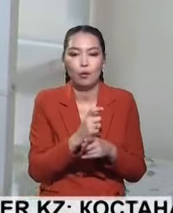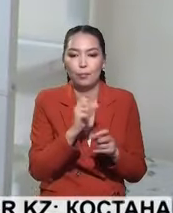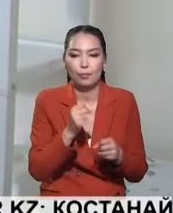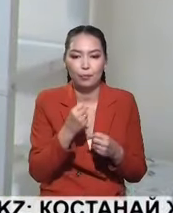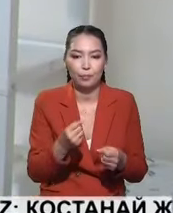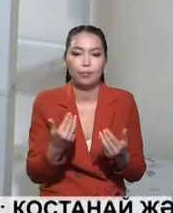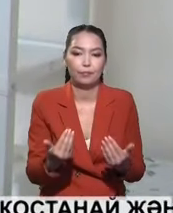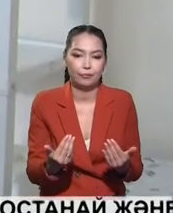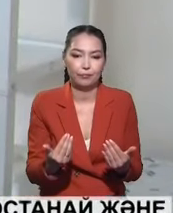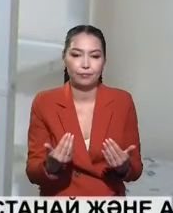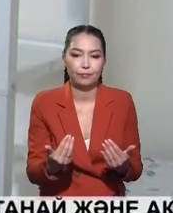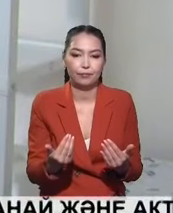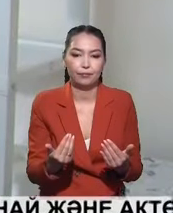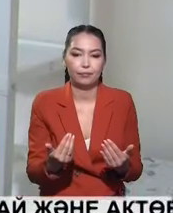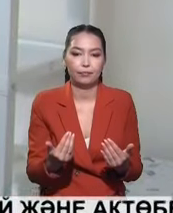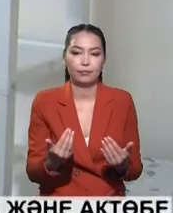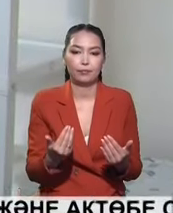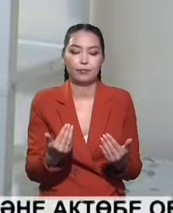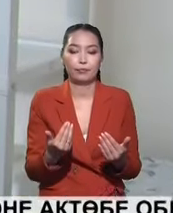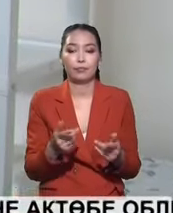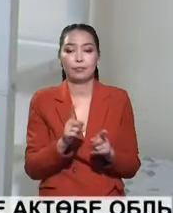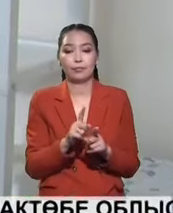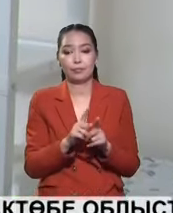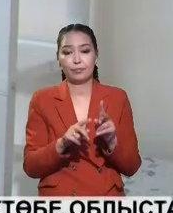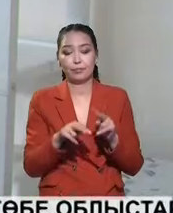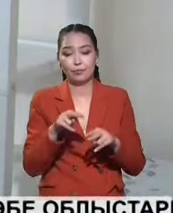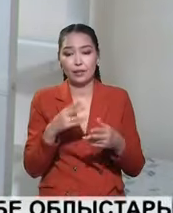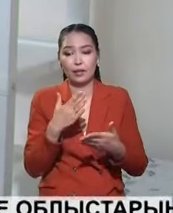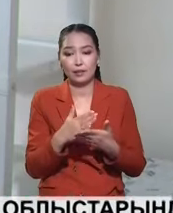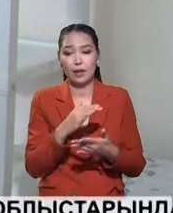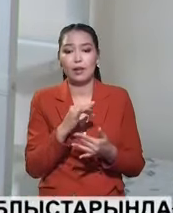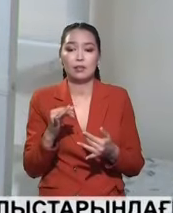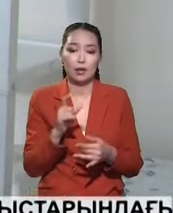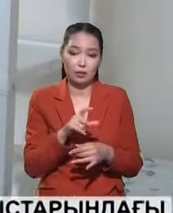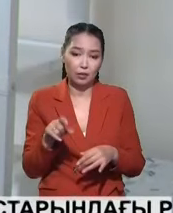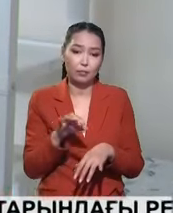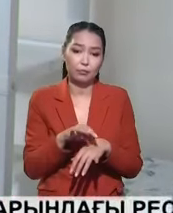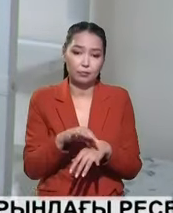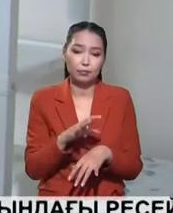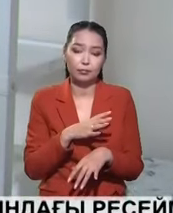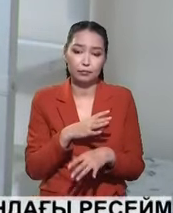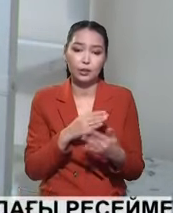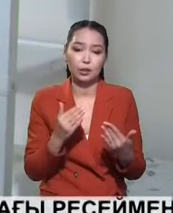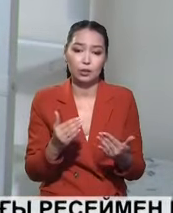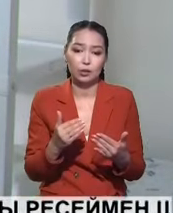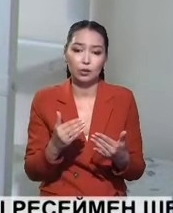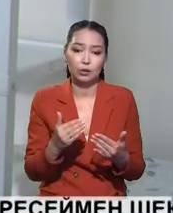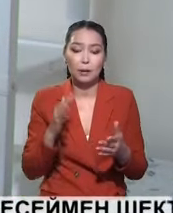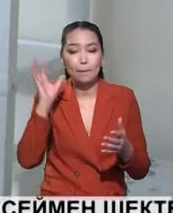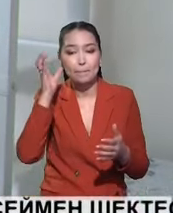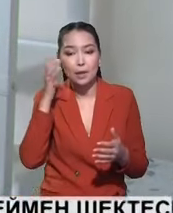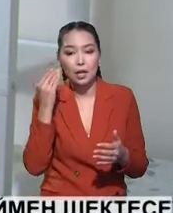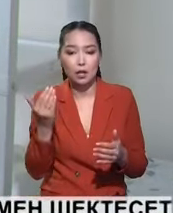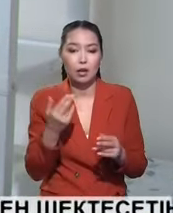кезде, әрине, көңіл де болмайды, ашуланшақ болады, осы кезде, яғни, психология жағынан,